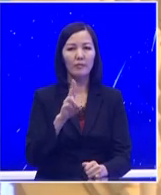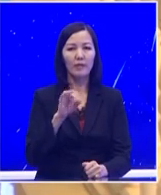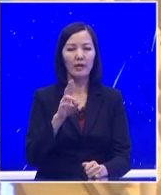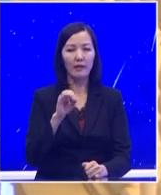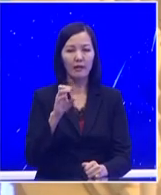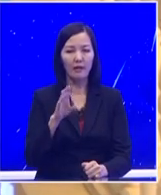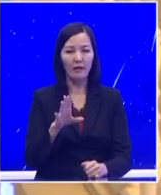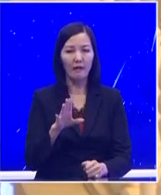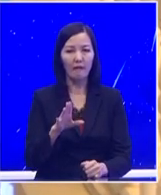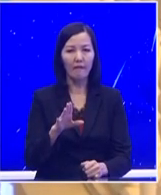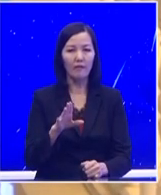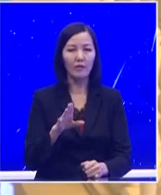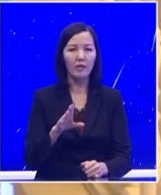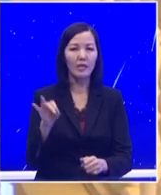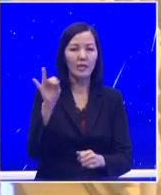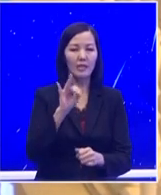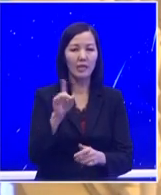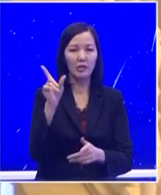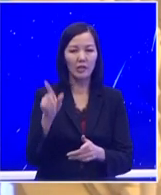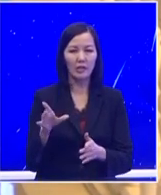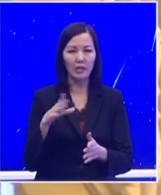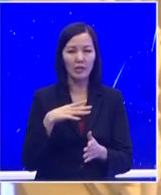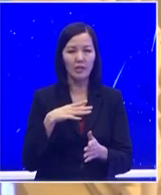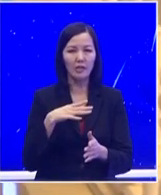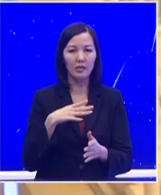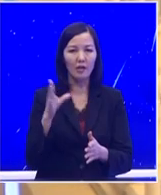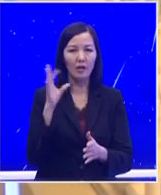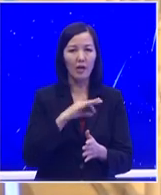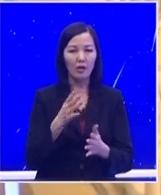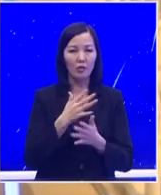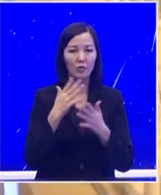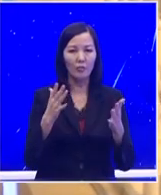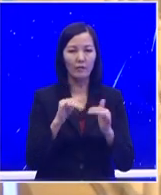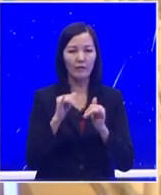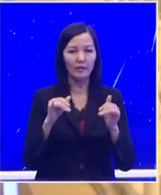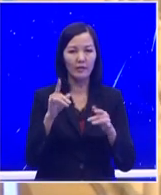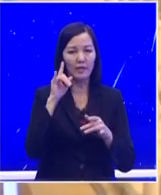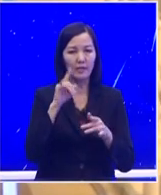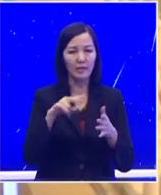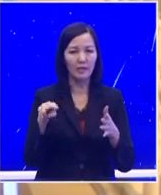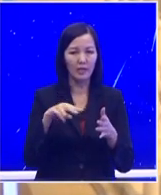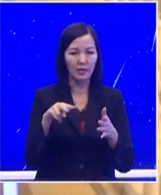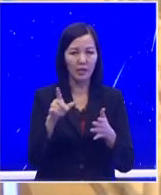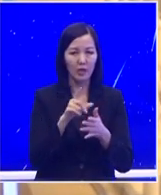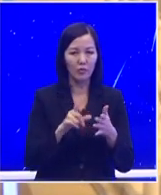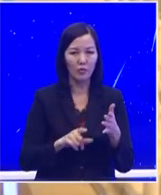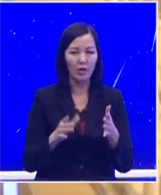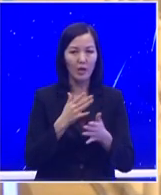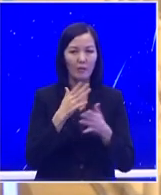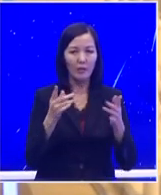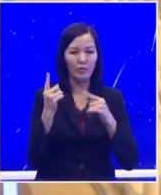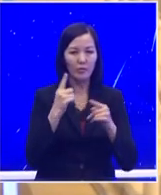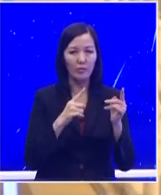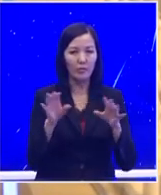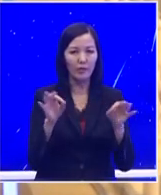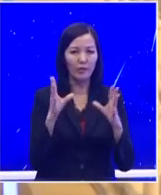Мукагали Макатаев – легендарная и историческая личность. Он внес огромный вклад в развитие казахской поэзии. Большинство его произведений наложили